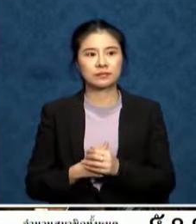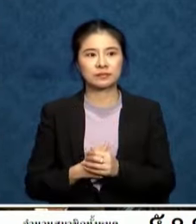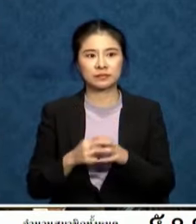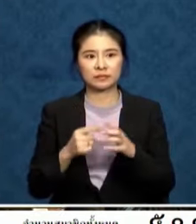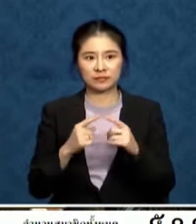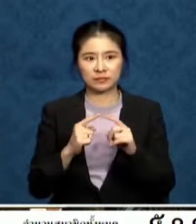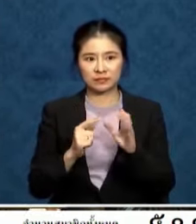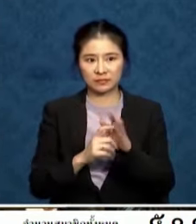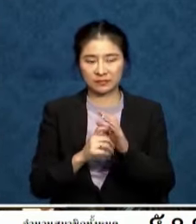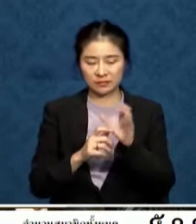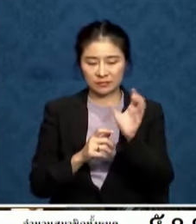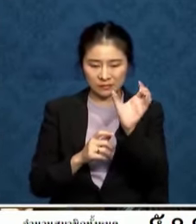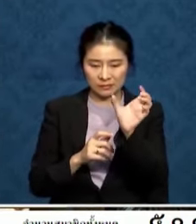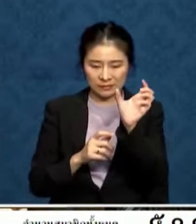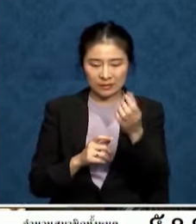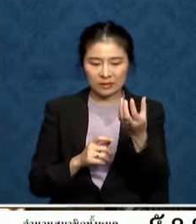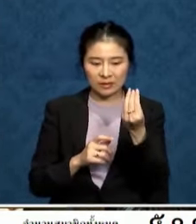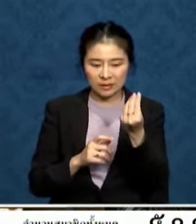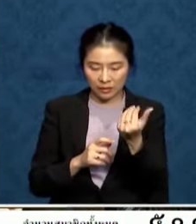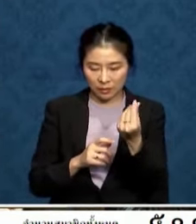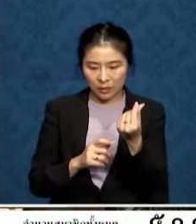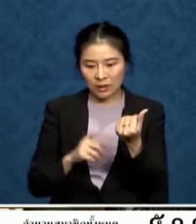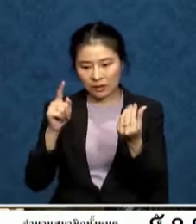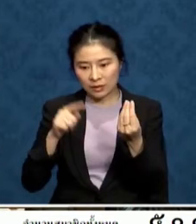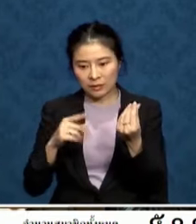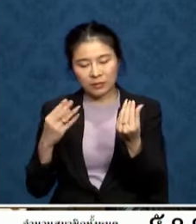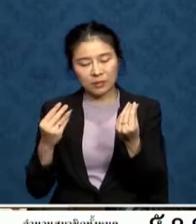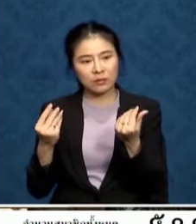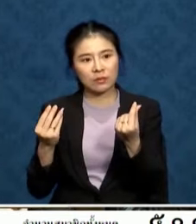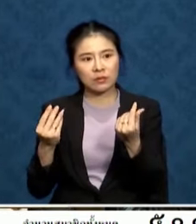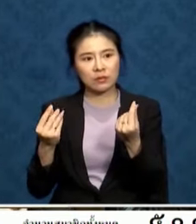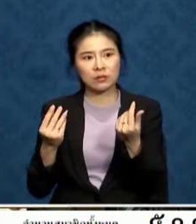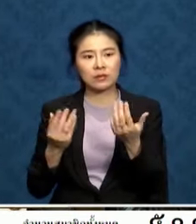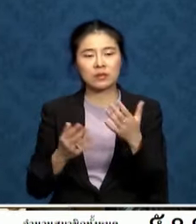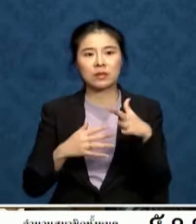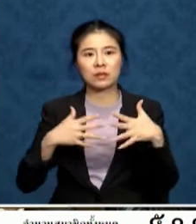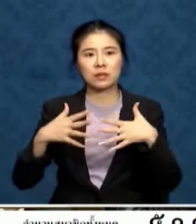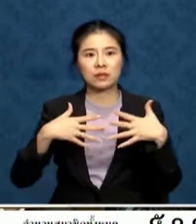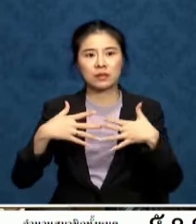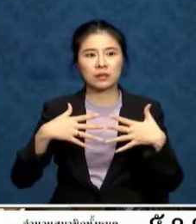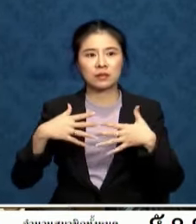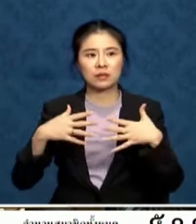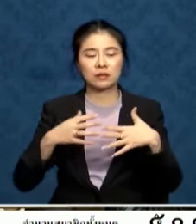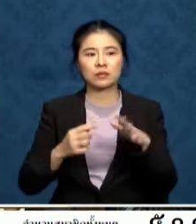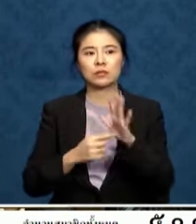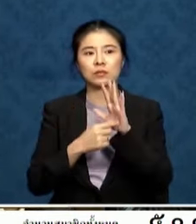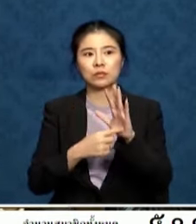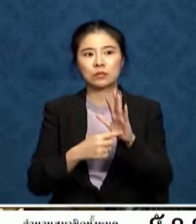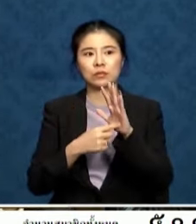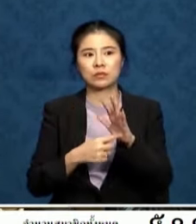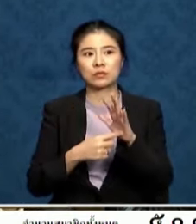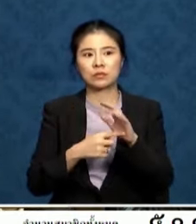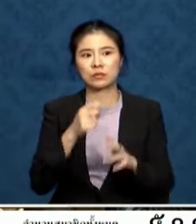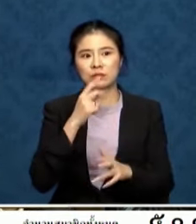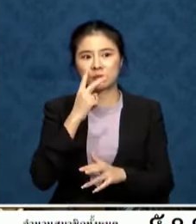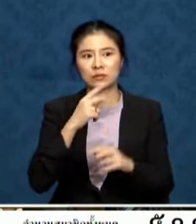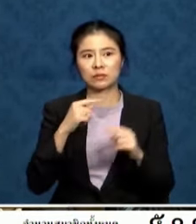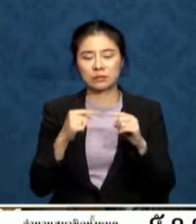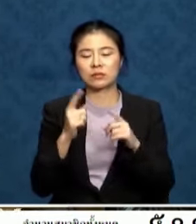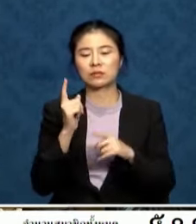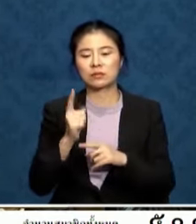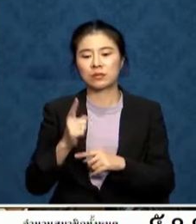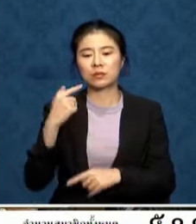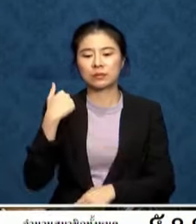กึ่งหนึ่งของผู้มีสิทธิ์ไม่เป็นไรนะครับผมเพียงยกเป็นตุ๊กตาขึ้นมาว่ามันควรจะ